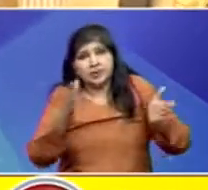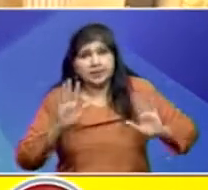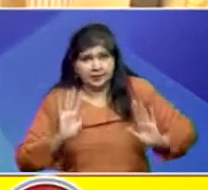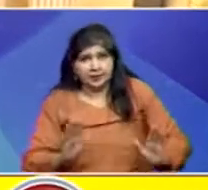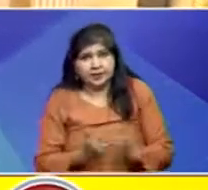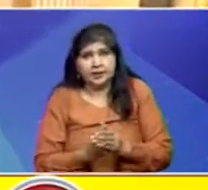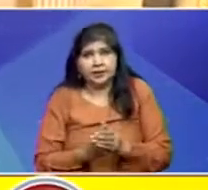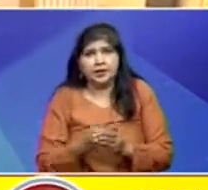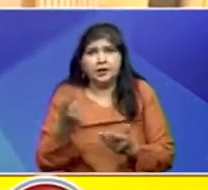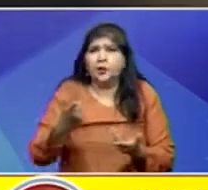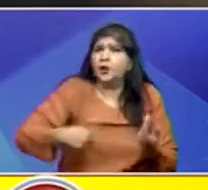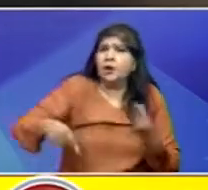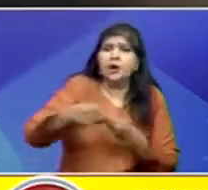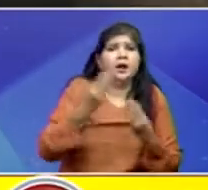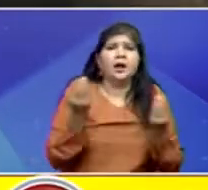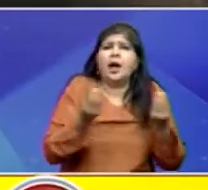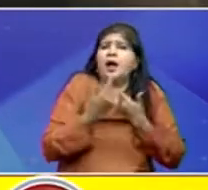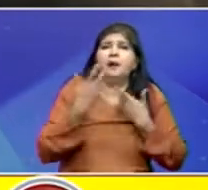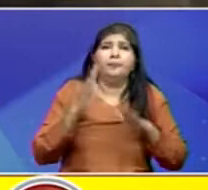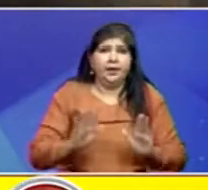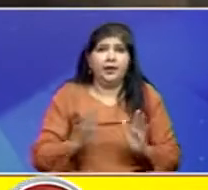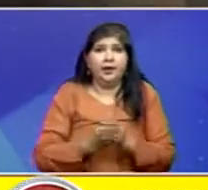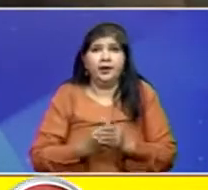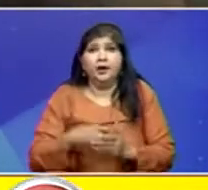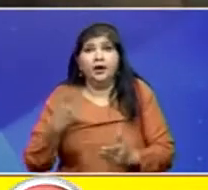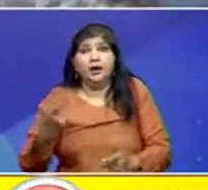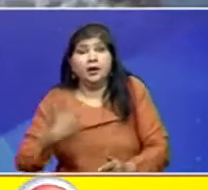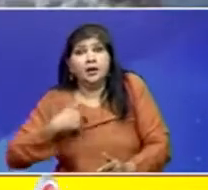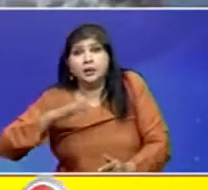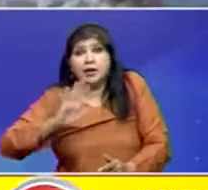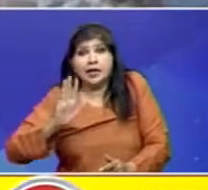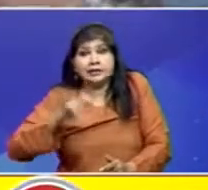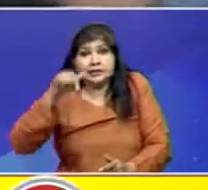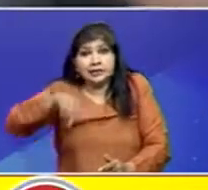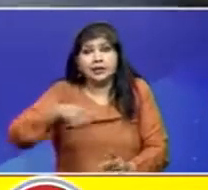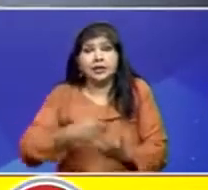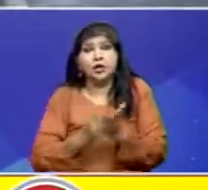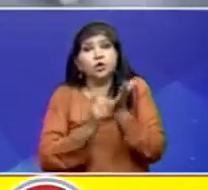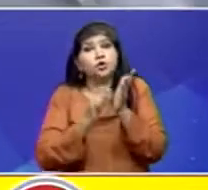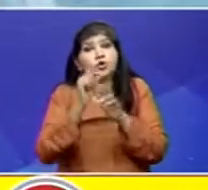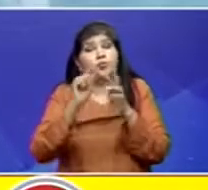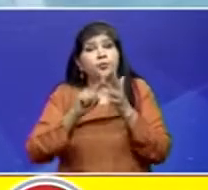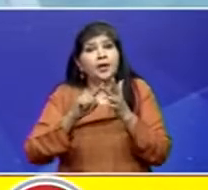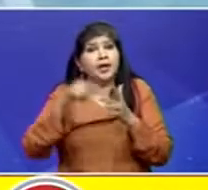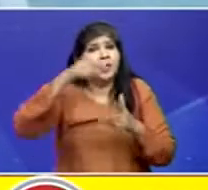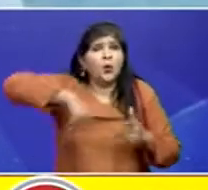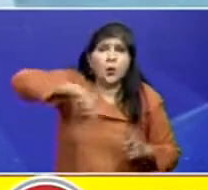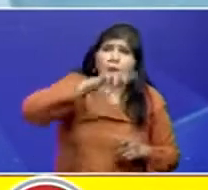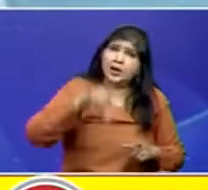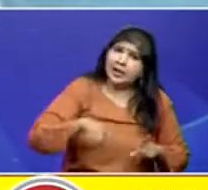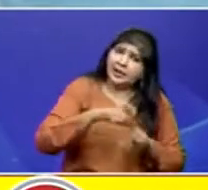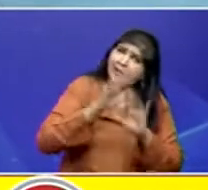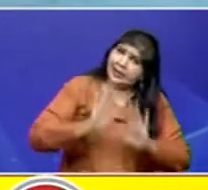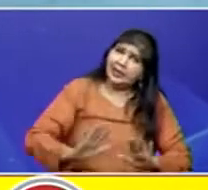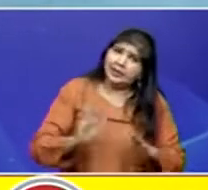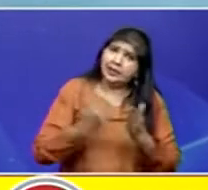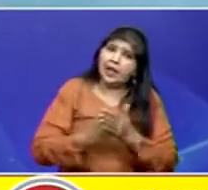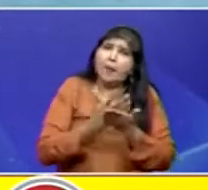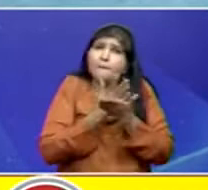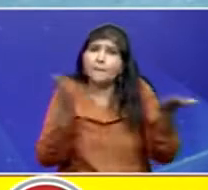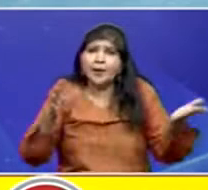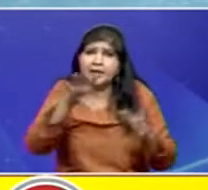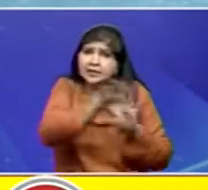बहां ये सब होना आसान है लेकिन अब ऐसा नहीं है कि यूपी आई का ये प्रसार केवल दिल्ली जैसे बड़े